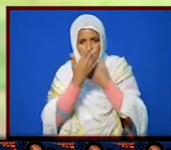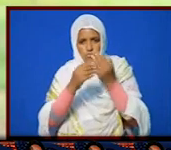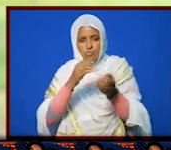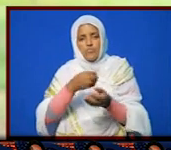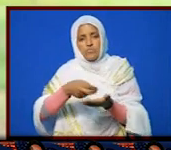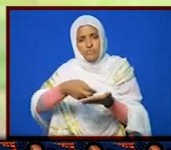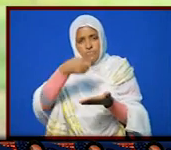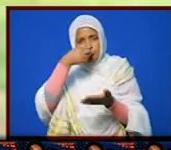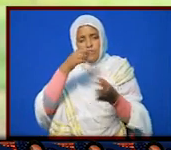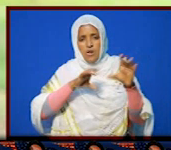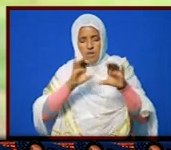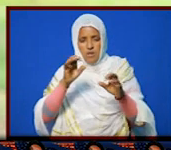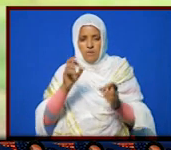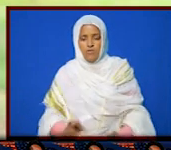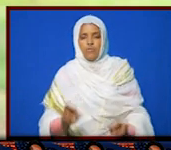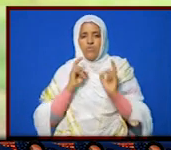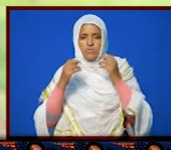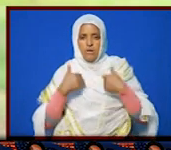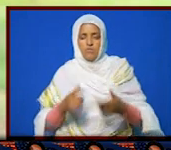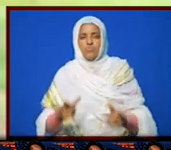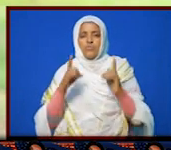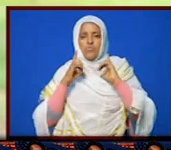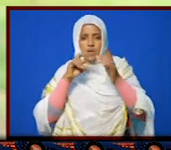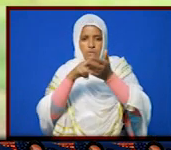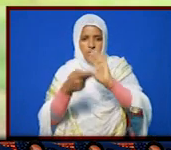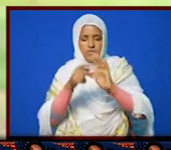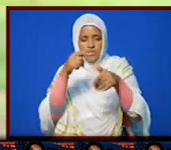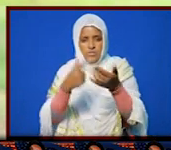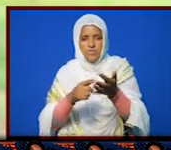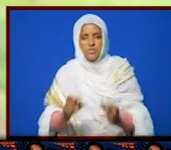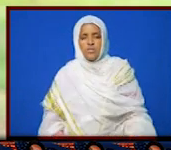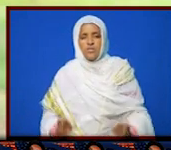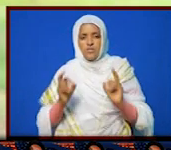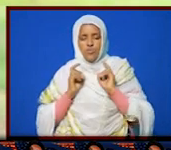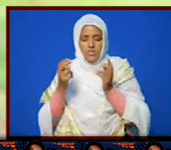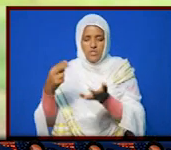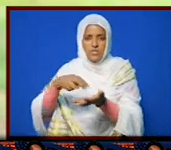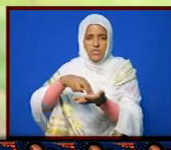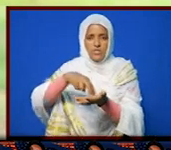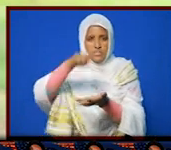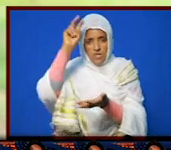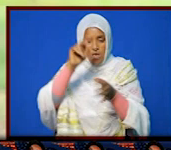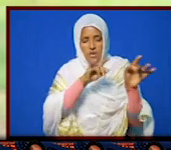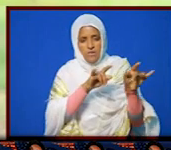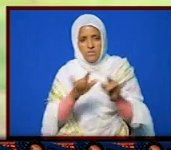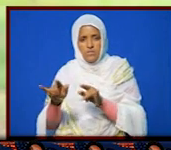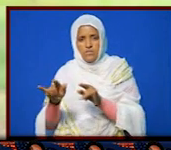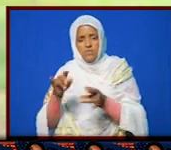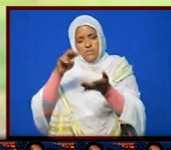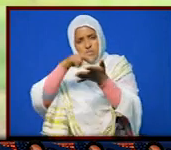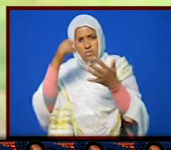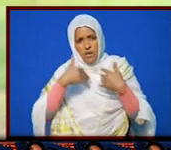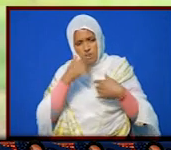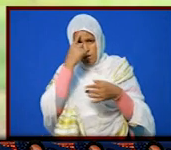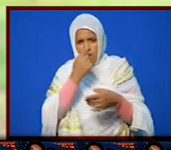ነው። ስጋውን ደሙን ከተቀበል እኛ በርሱ ህያው ሁነን እንኖራለን ነው። ስለዚህ የህይወት ትንሣኤ እንነሳ ዘንድ